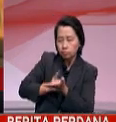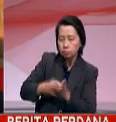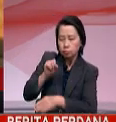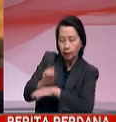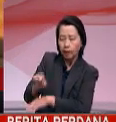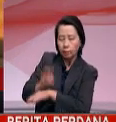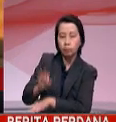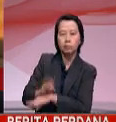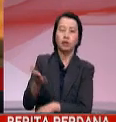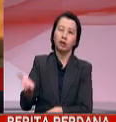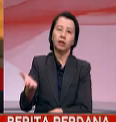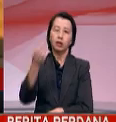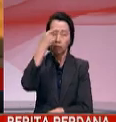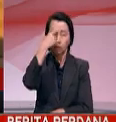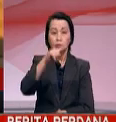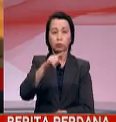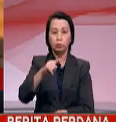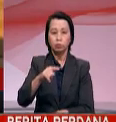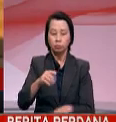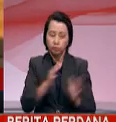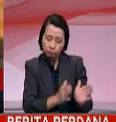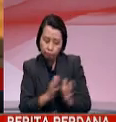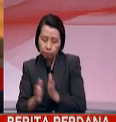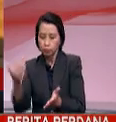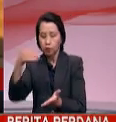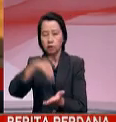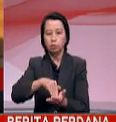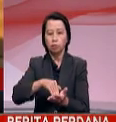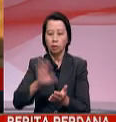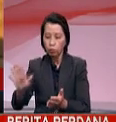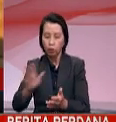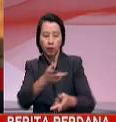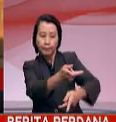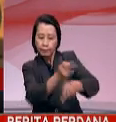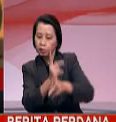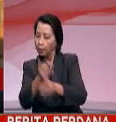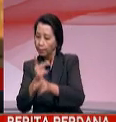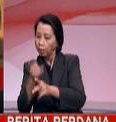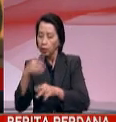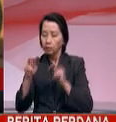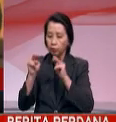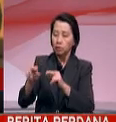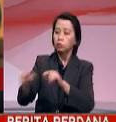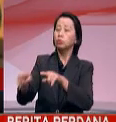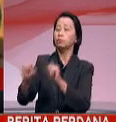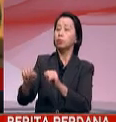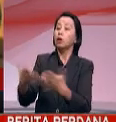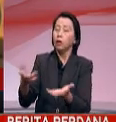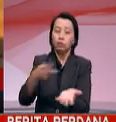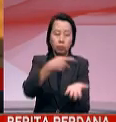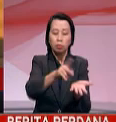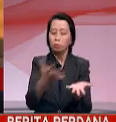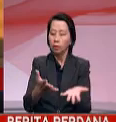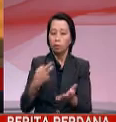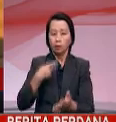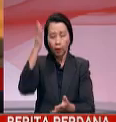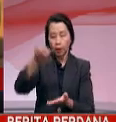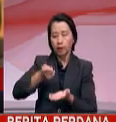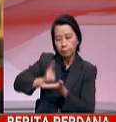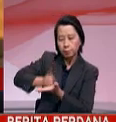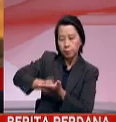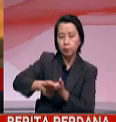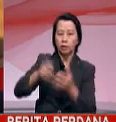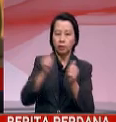dan perempuan untuk menstrukturkan kembali pinjaman tersebut, untuk melihat kemampuan pembayaran, dan kita akan bincang